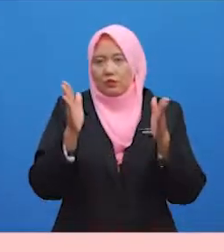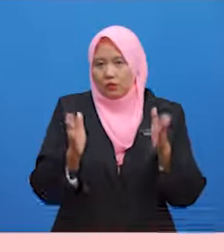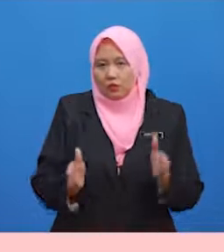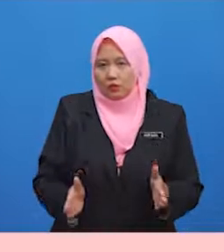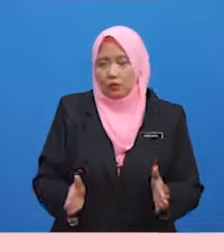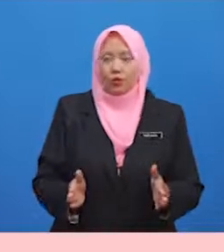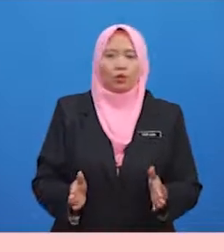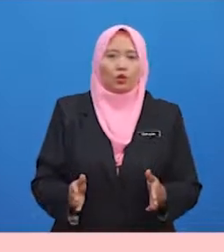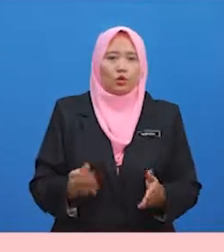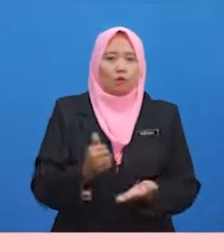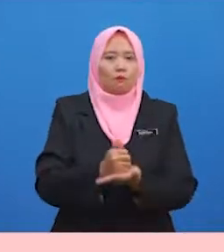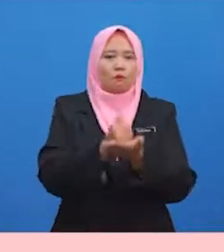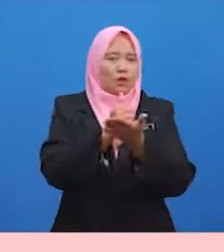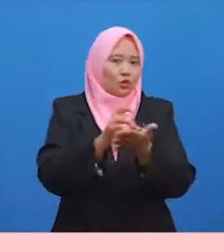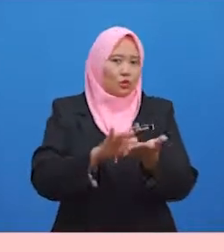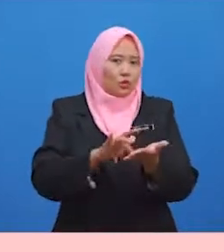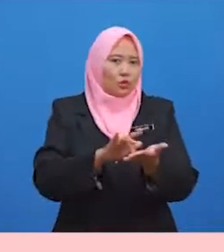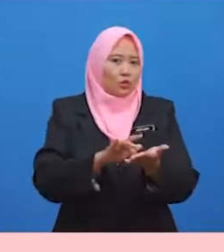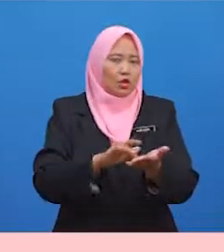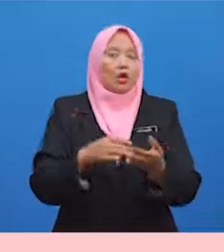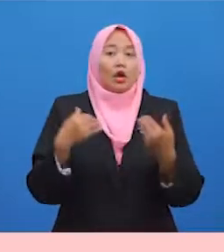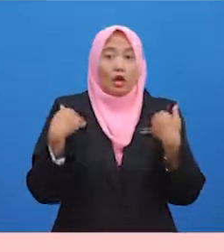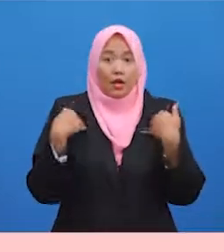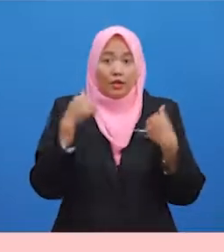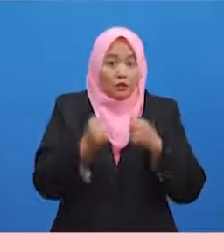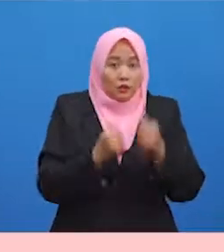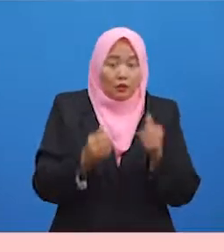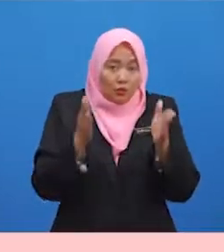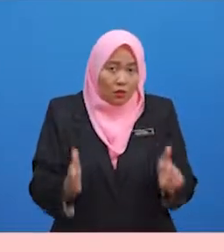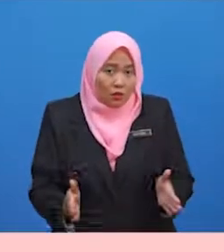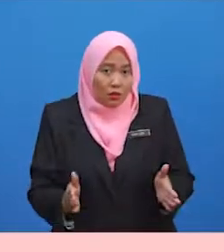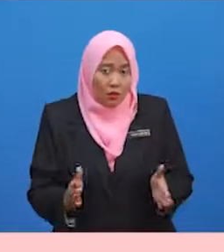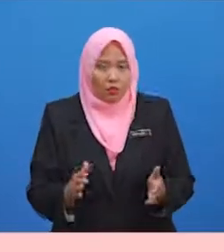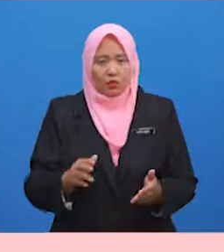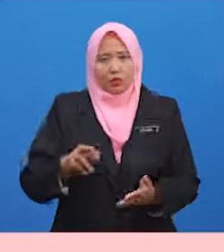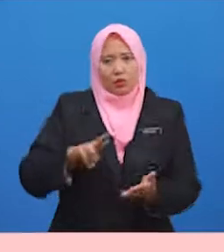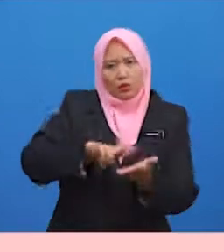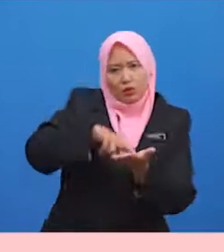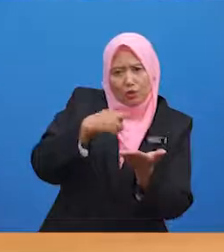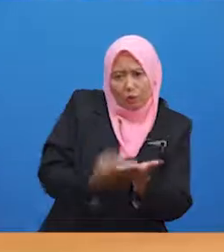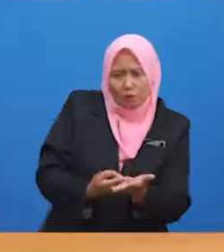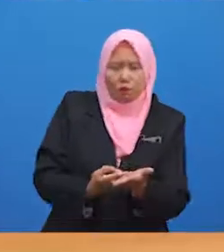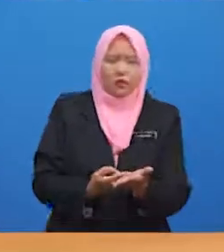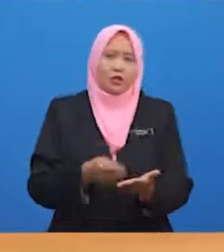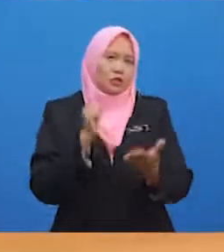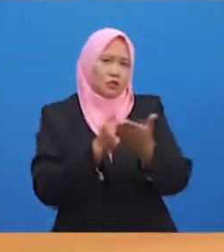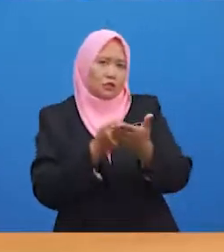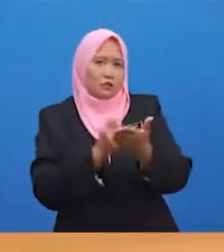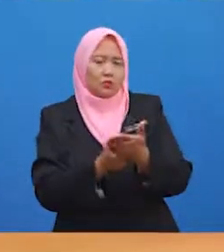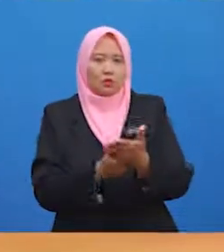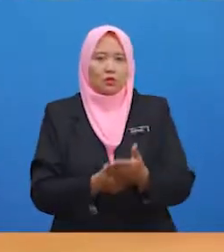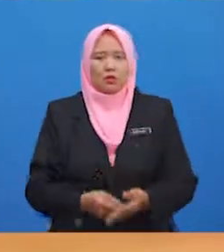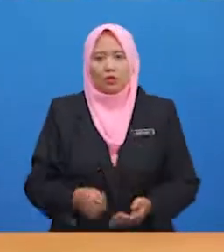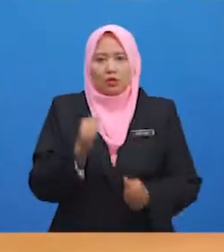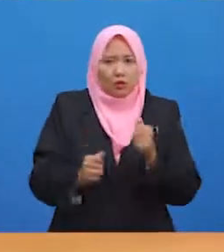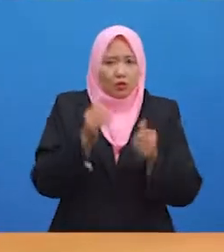dan salah seorang atlet di dalam padang didapati rebah dan tidak sedarkan diri secara tiba-tiba. Keadaan atlet